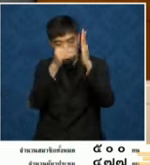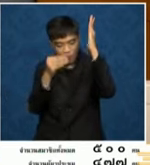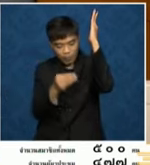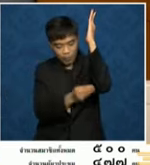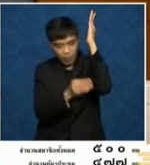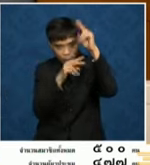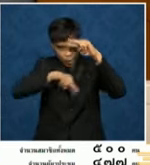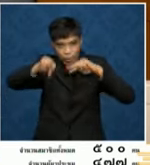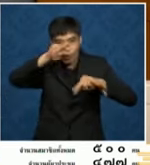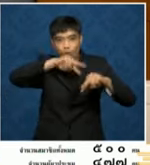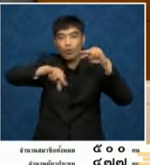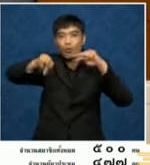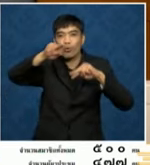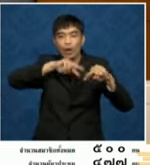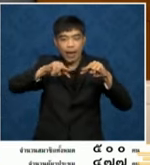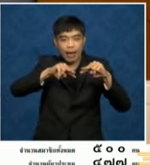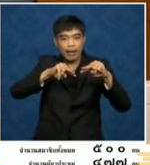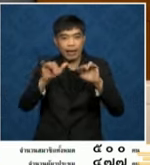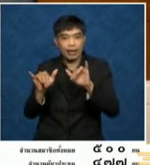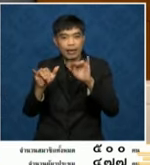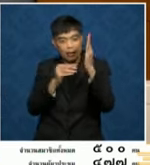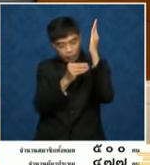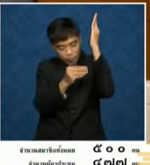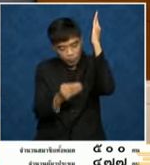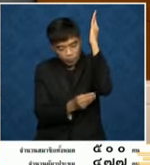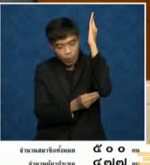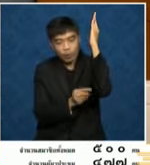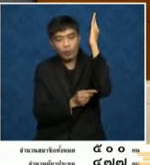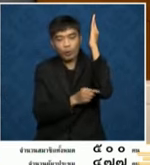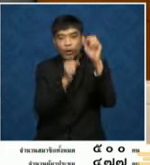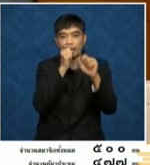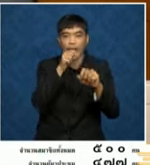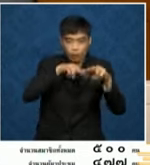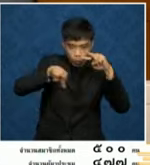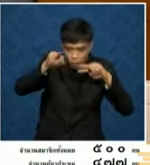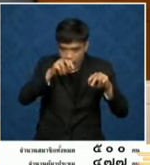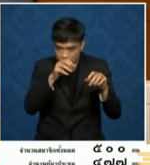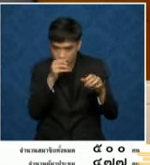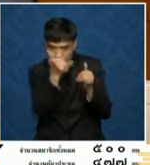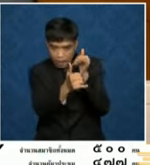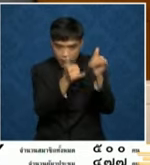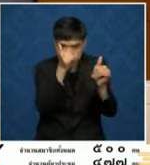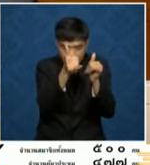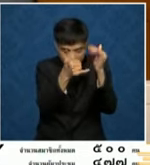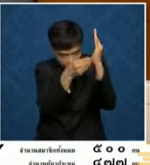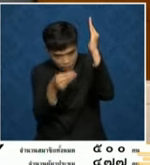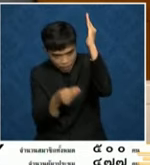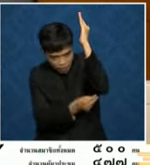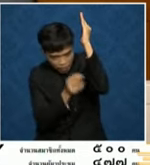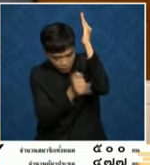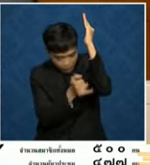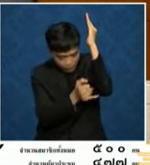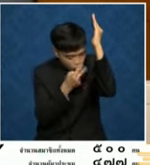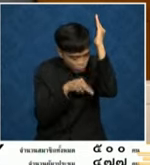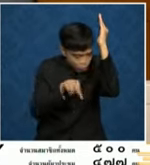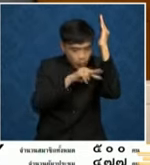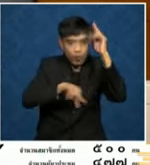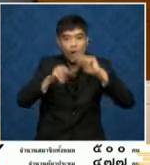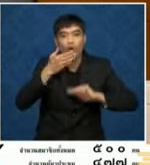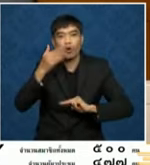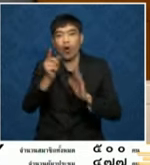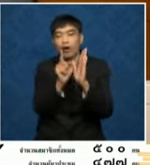การผลัดเปลี่ยนกำลังพลจากกองทัพภาคต่างๆลงพื้นที่ปฏิบัติงานภาคสนามอย่างต่อเนื่องตลอด24ชั่วโมงจึงมีความจำเป็น